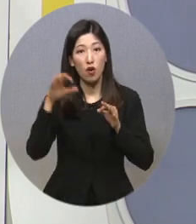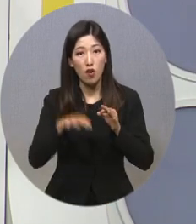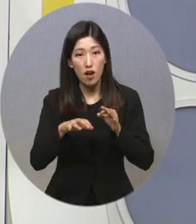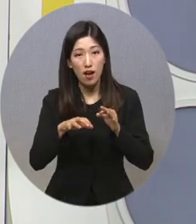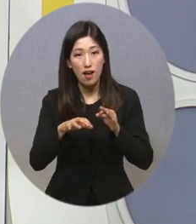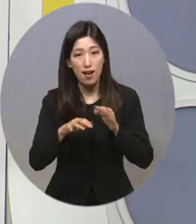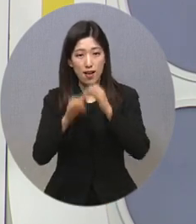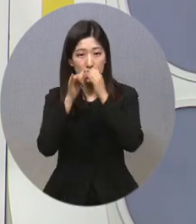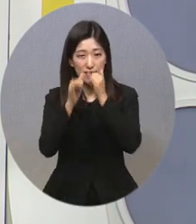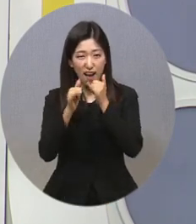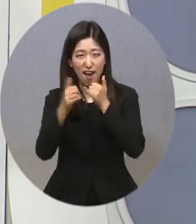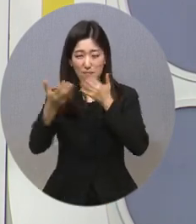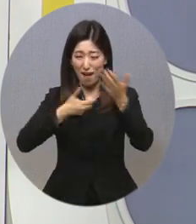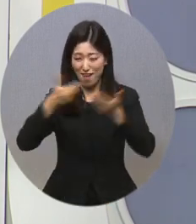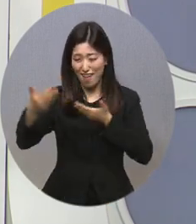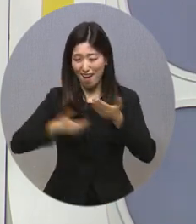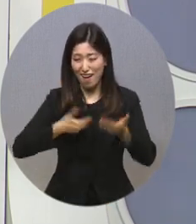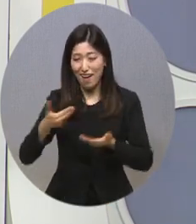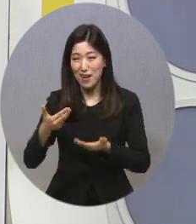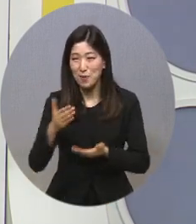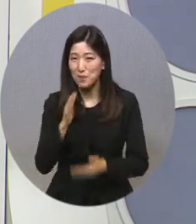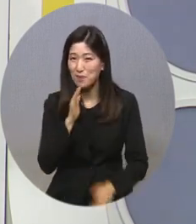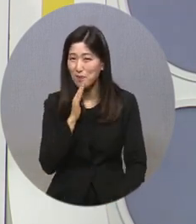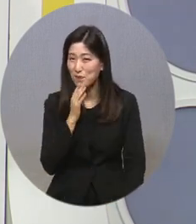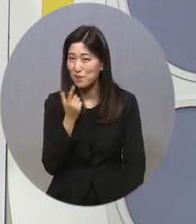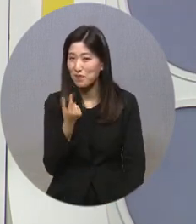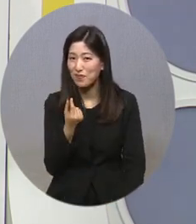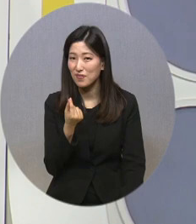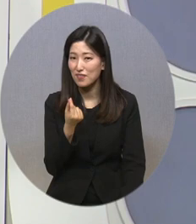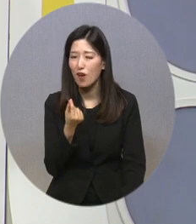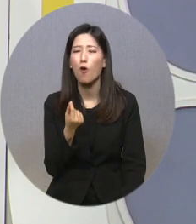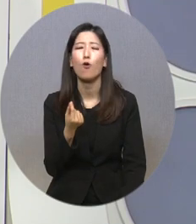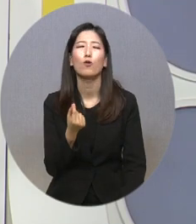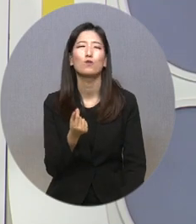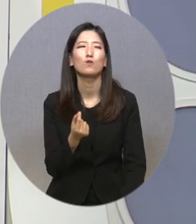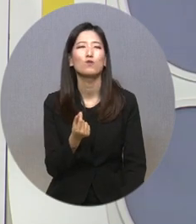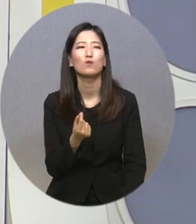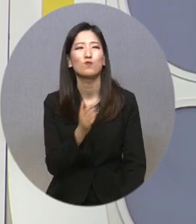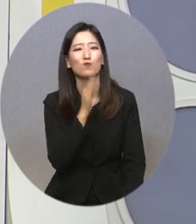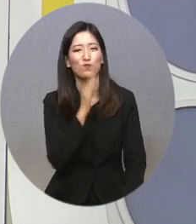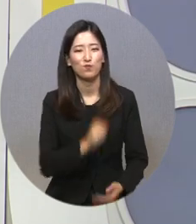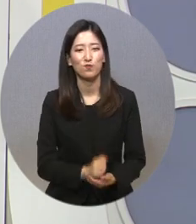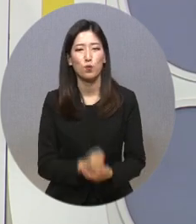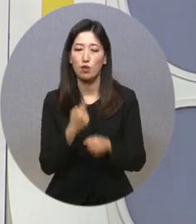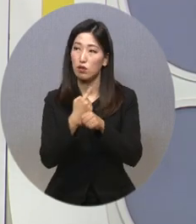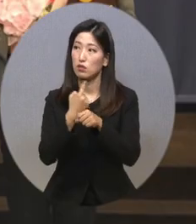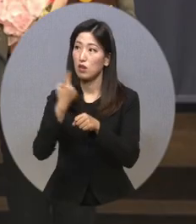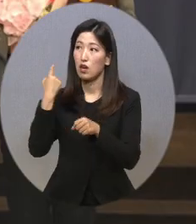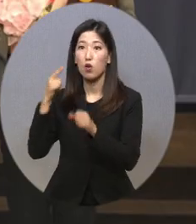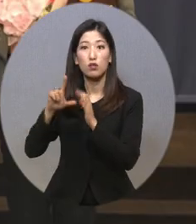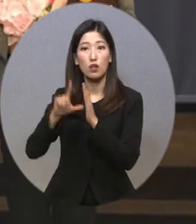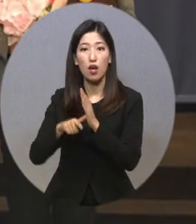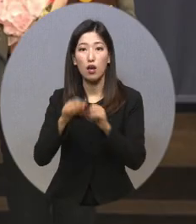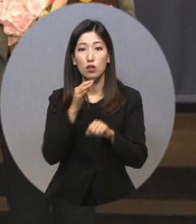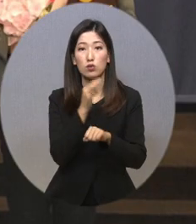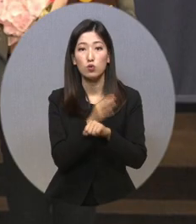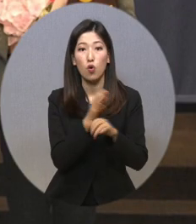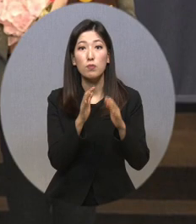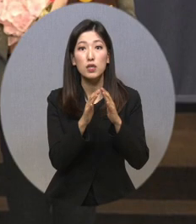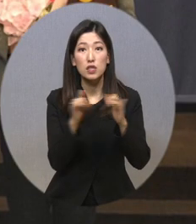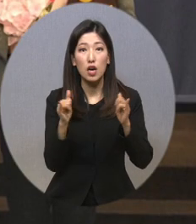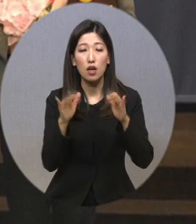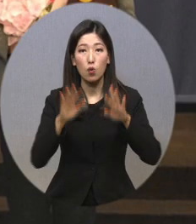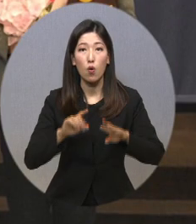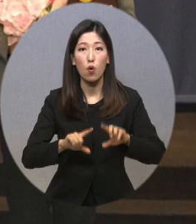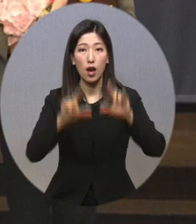상은 다 쏟아졌다는 소문이 있던데. 아, 네, 맞아요. 작년 같은 경우는 네. 소비자가 올해 뽑은